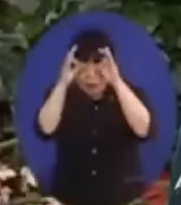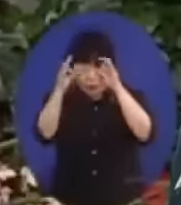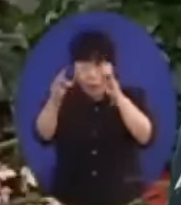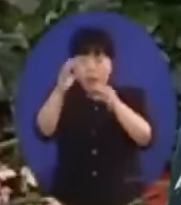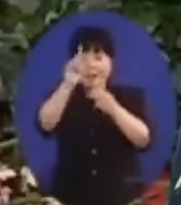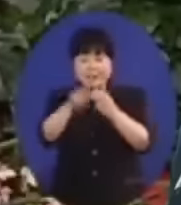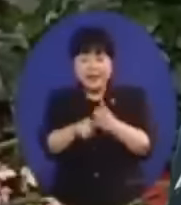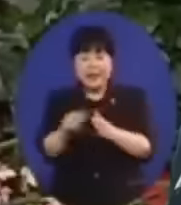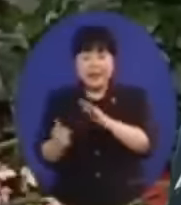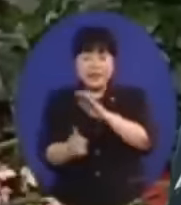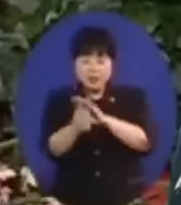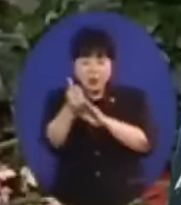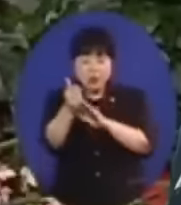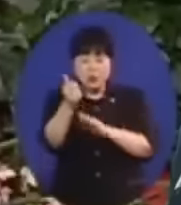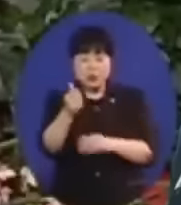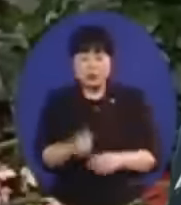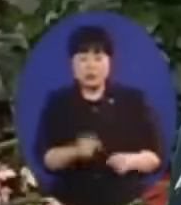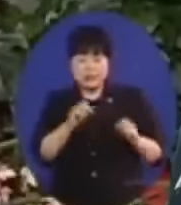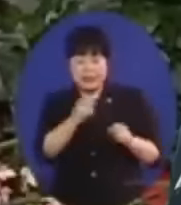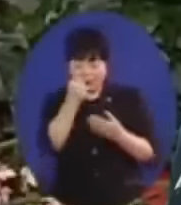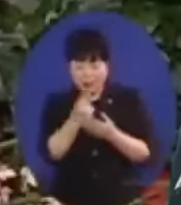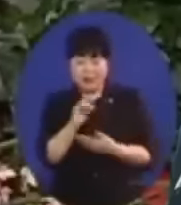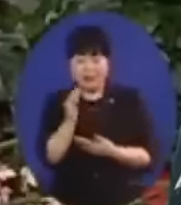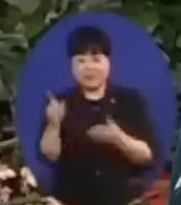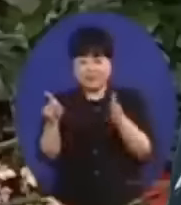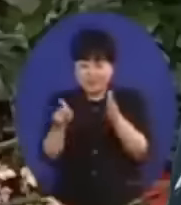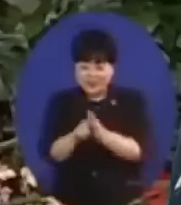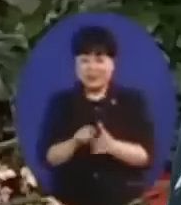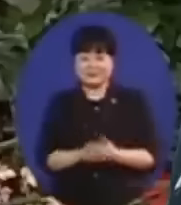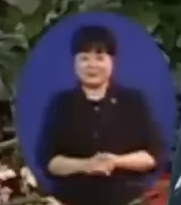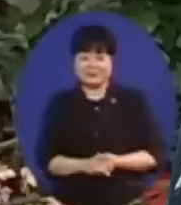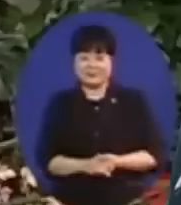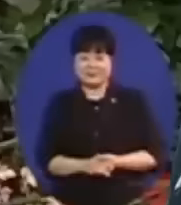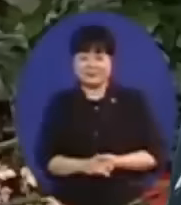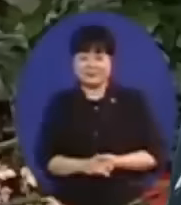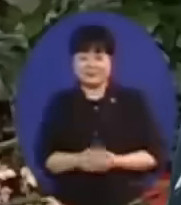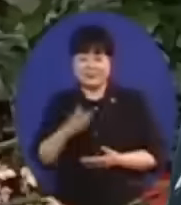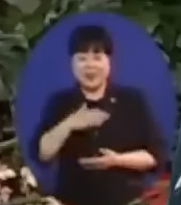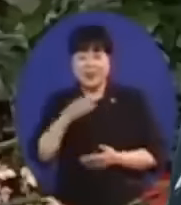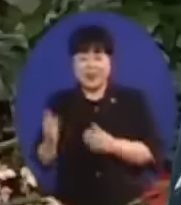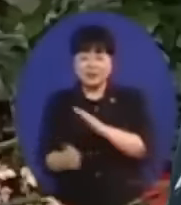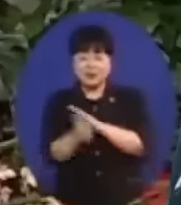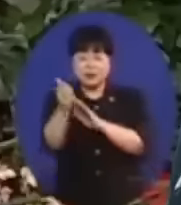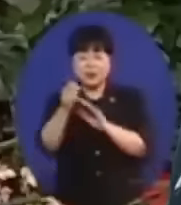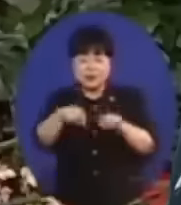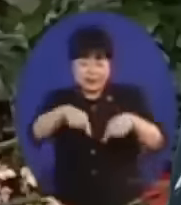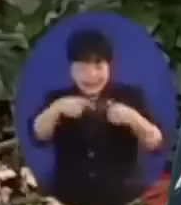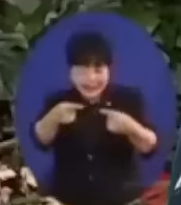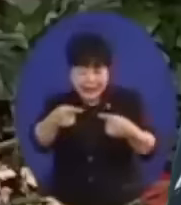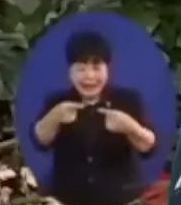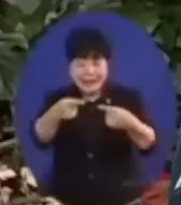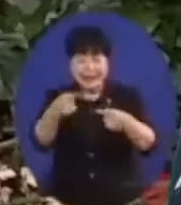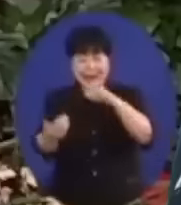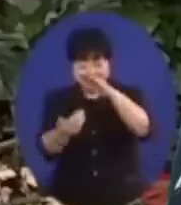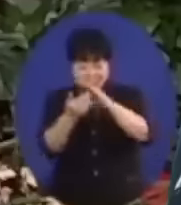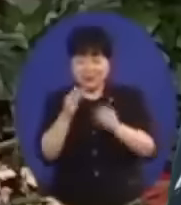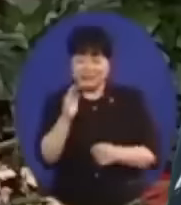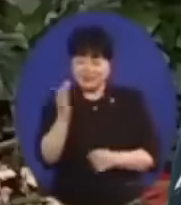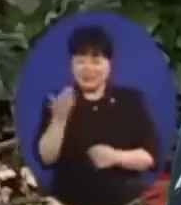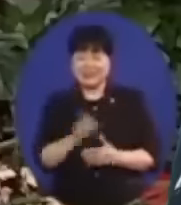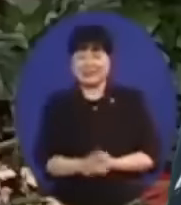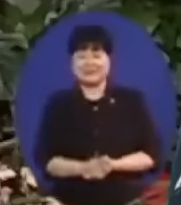때 소원이 내게로 다가오거나 아니면 내가 그 소원으로 다가서서 이루어지는 것입니다.